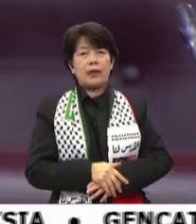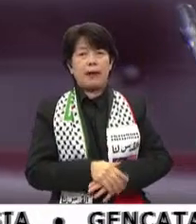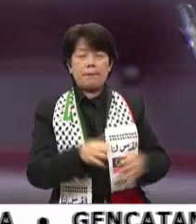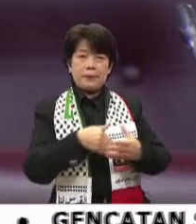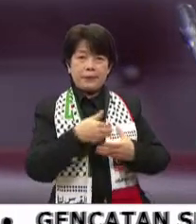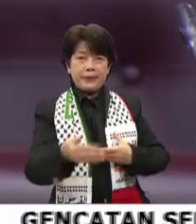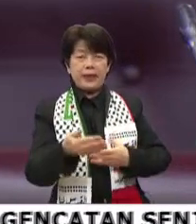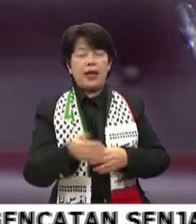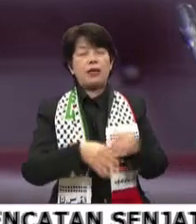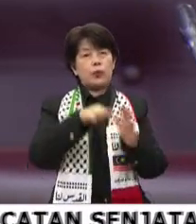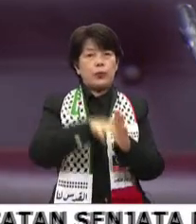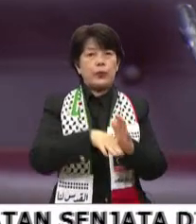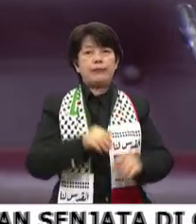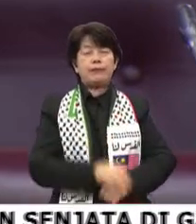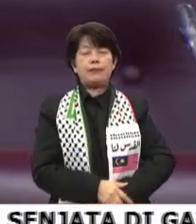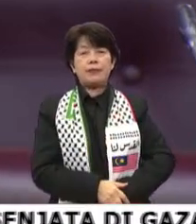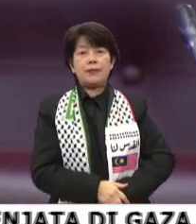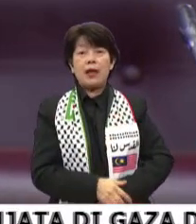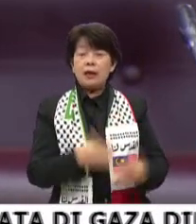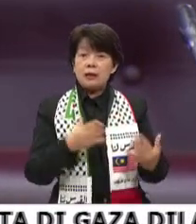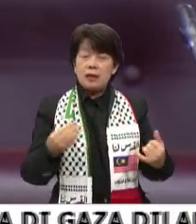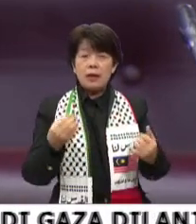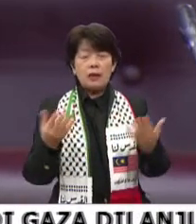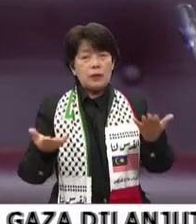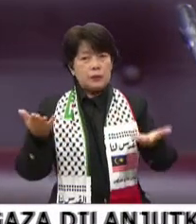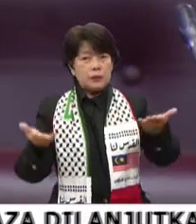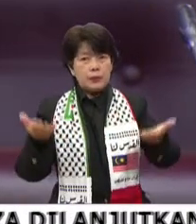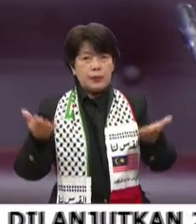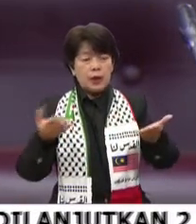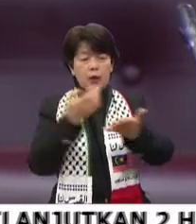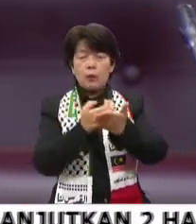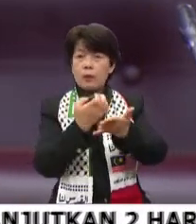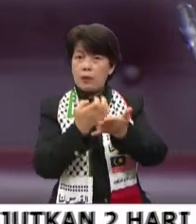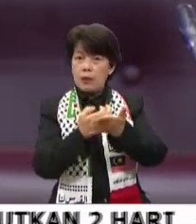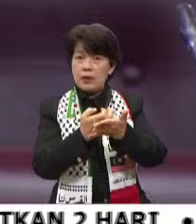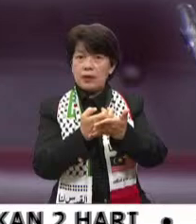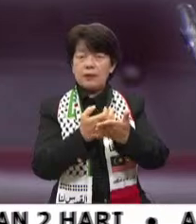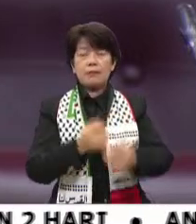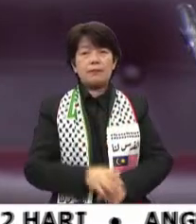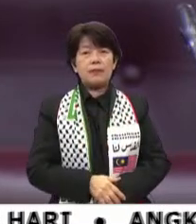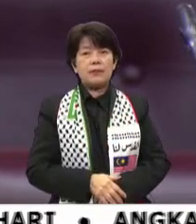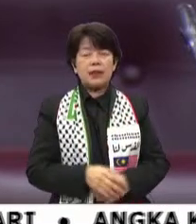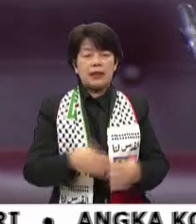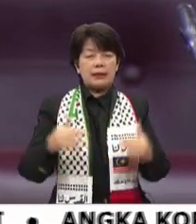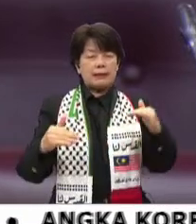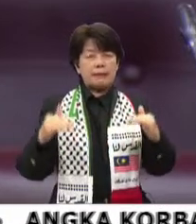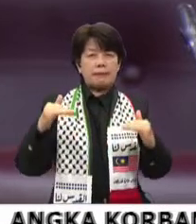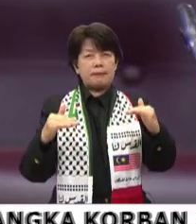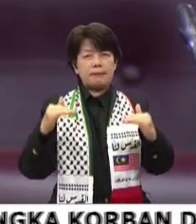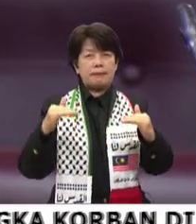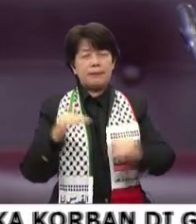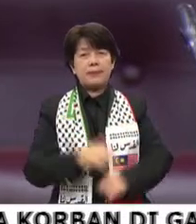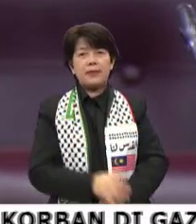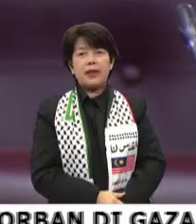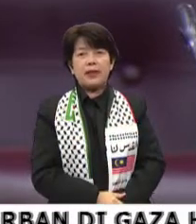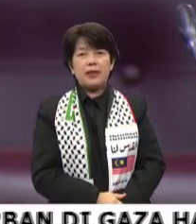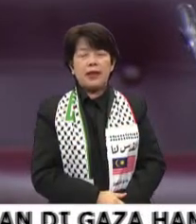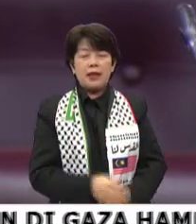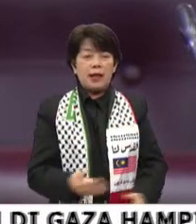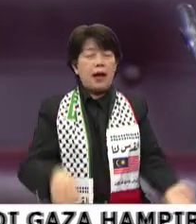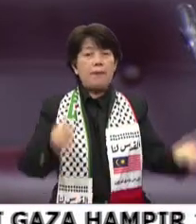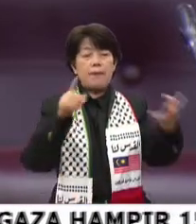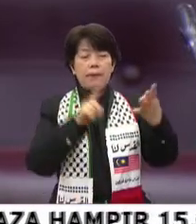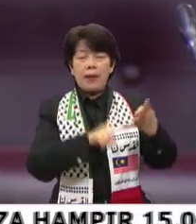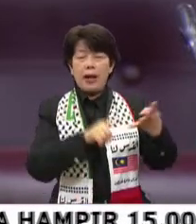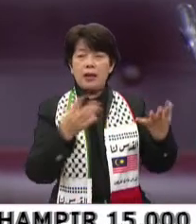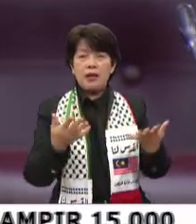nilai Ringgit er sebab yang ketiga ialah Prestasi ekonomi yang er tidak seperti yang dijangkakan dan sebab yang keempat